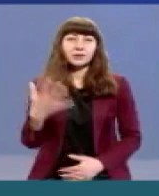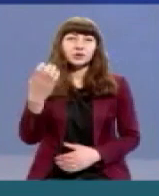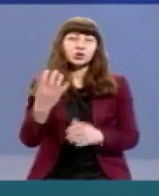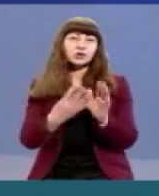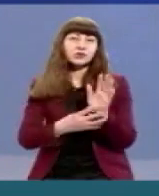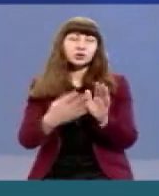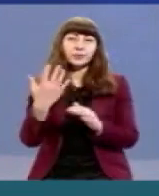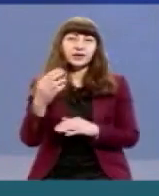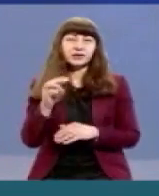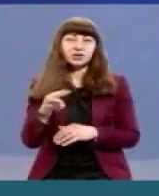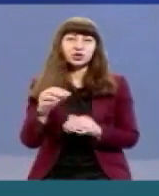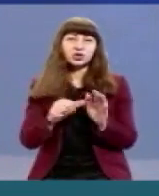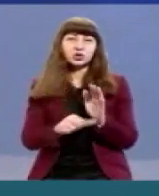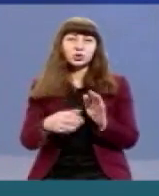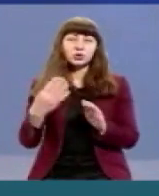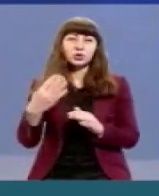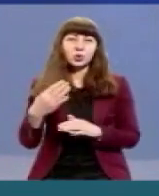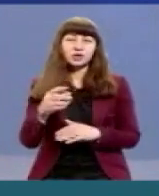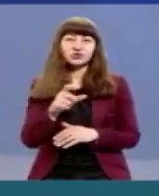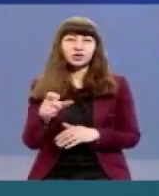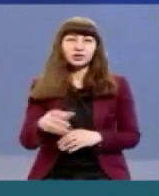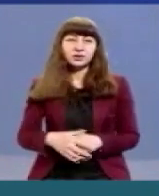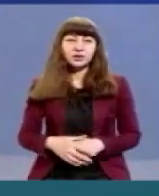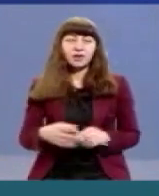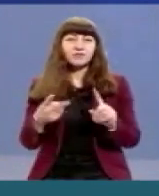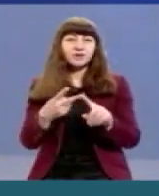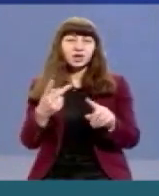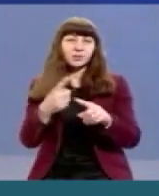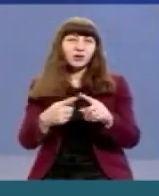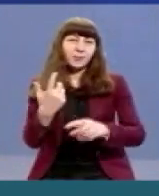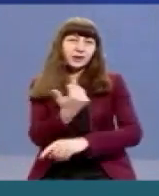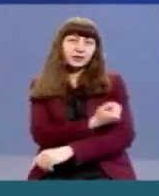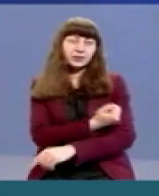595 тысяч 140 человек. Из них вторым компонентом